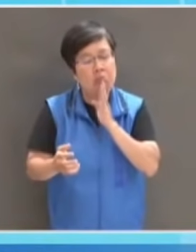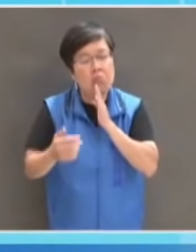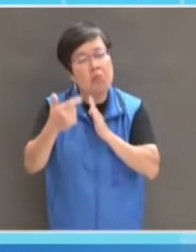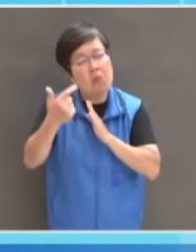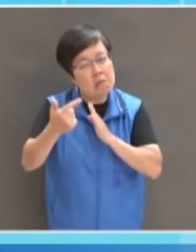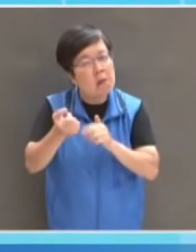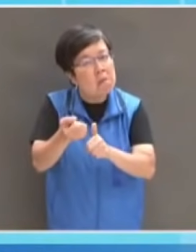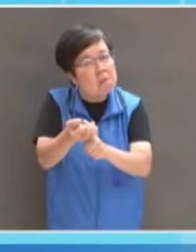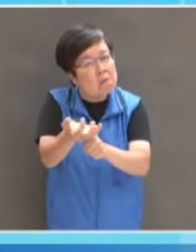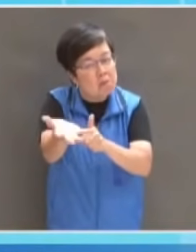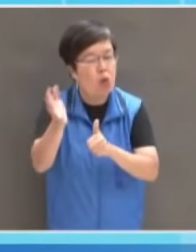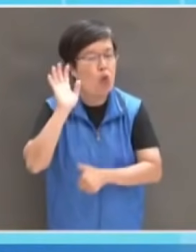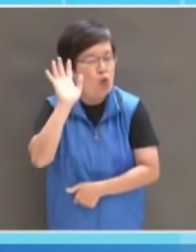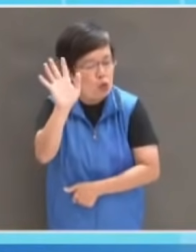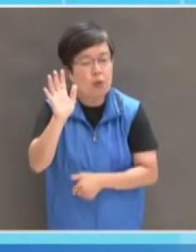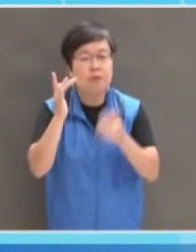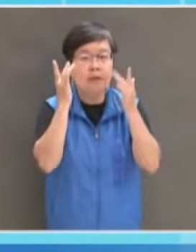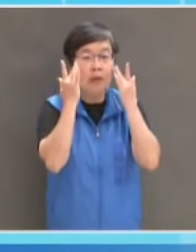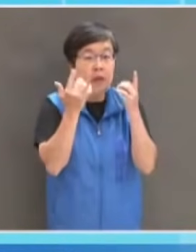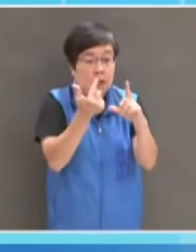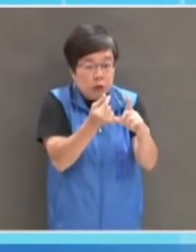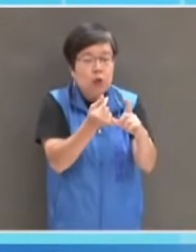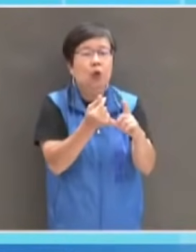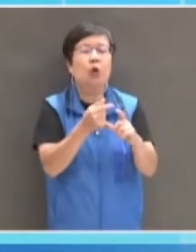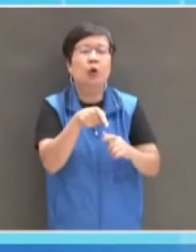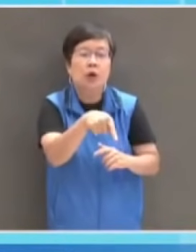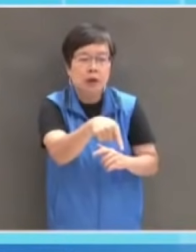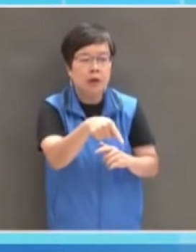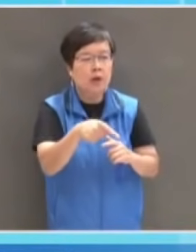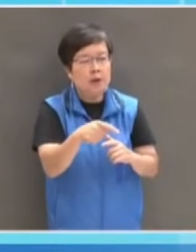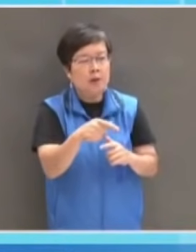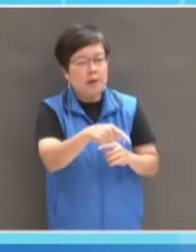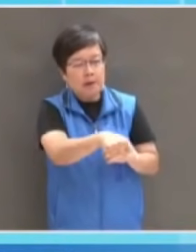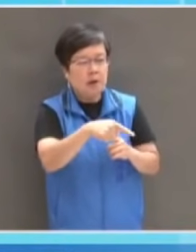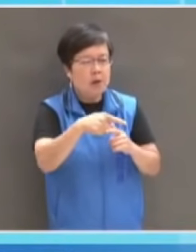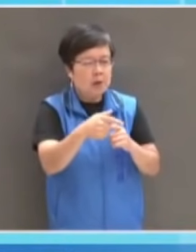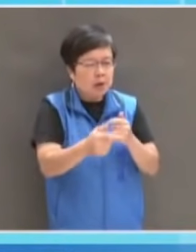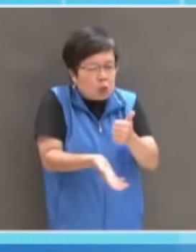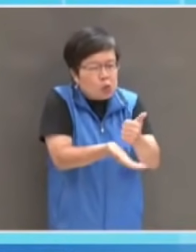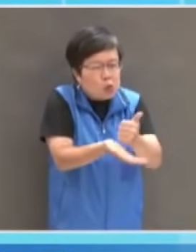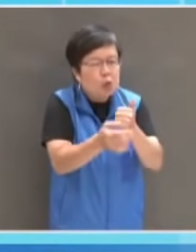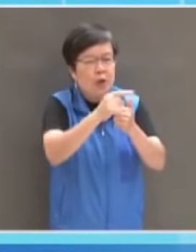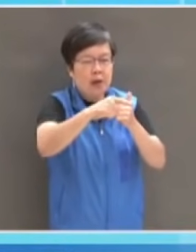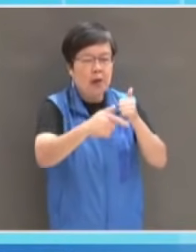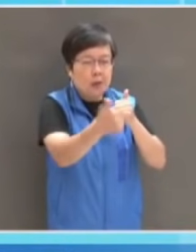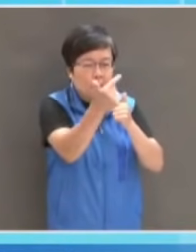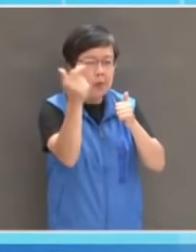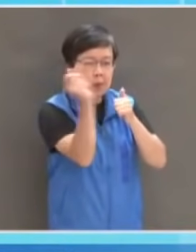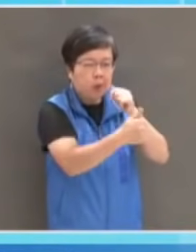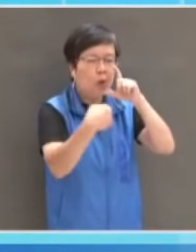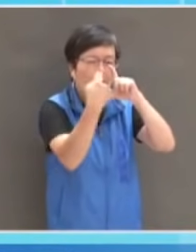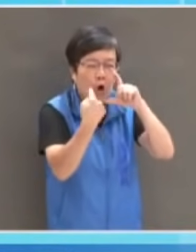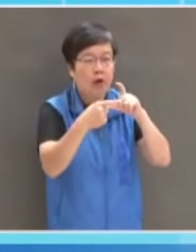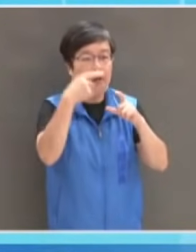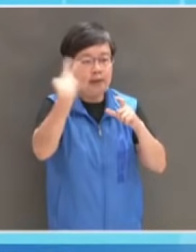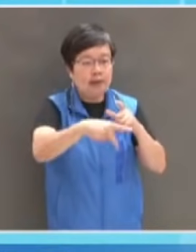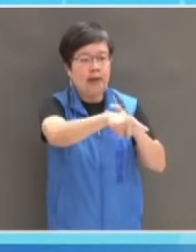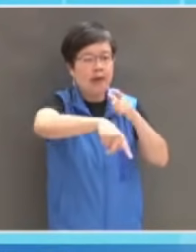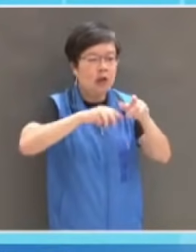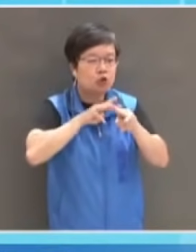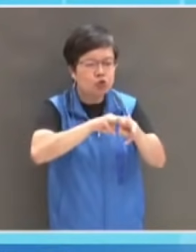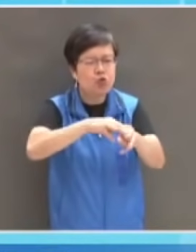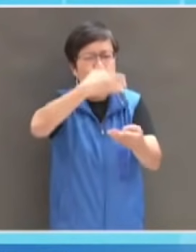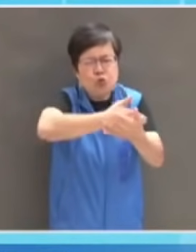这里，在热区，我们不但要出来广筛，更要保持更低度的活动。那